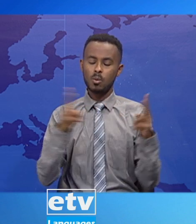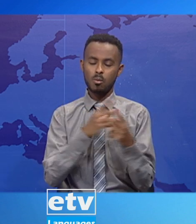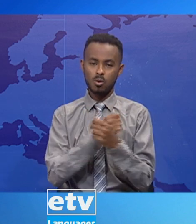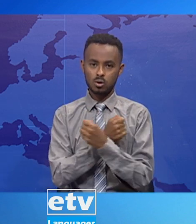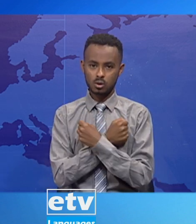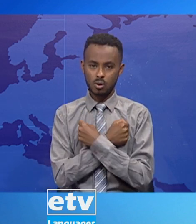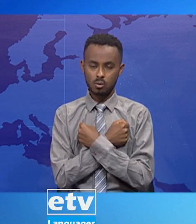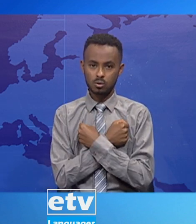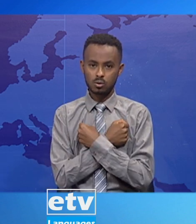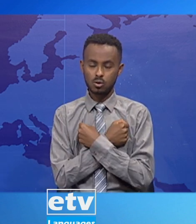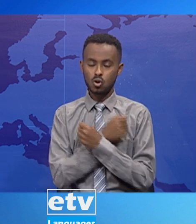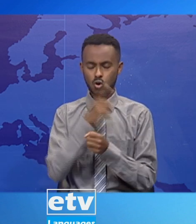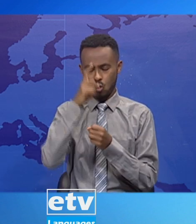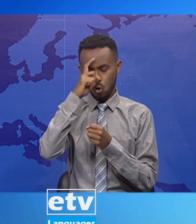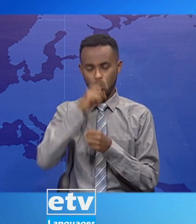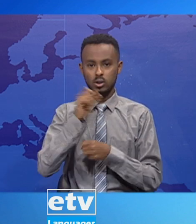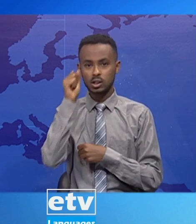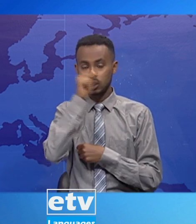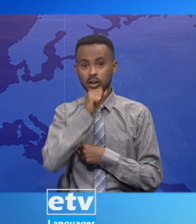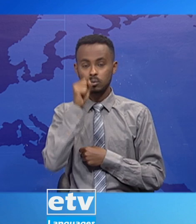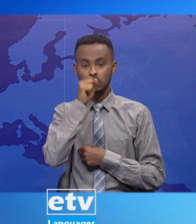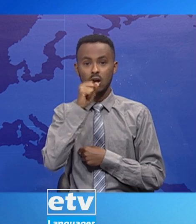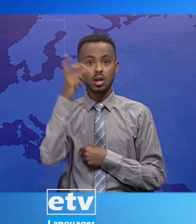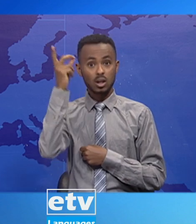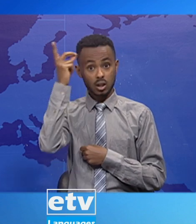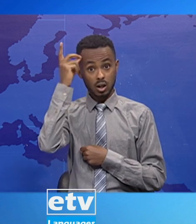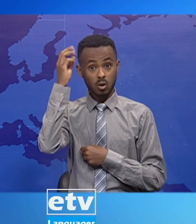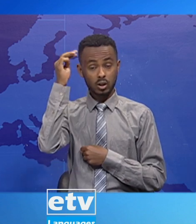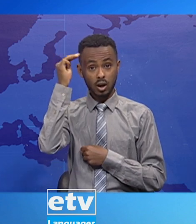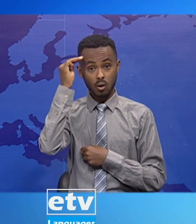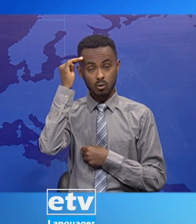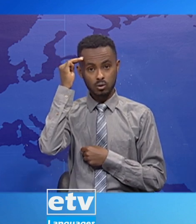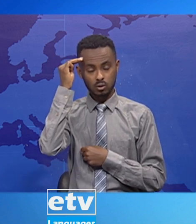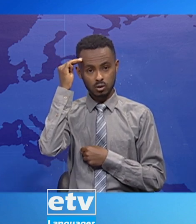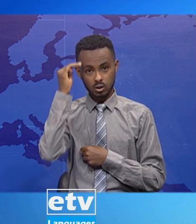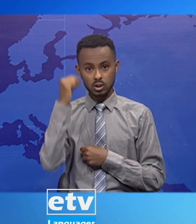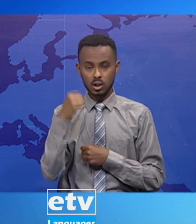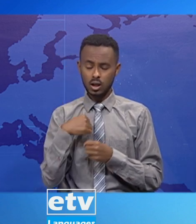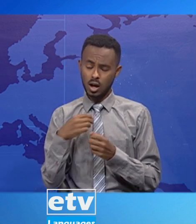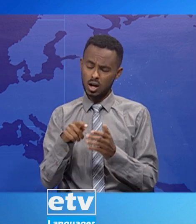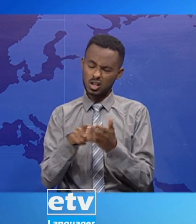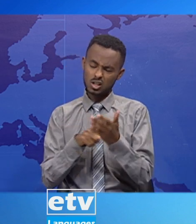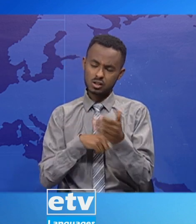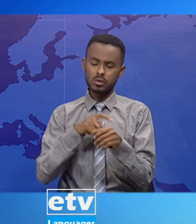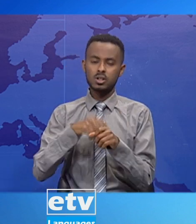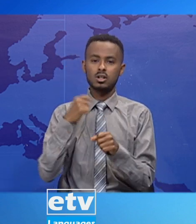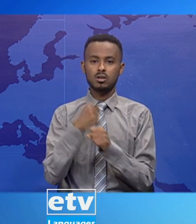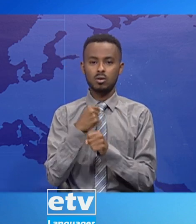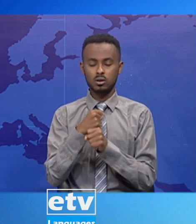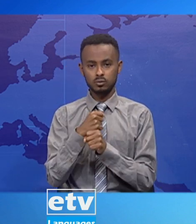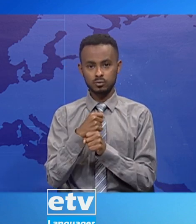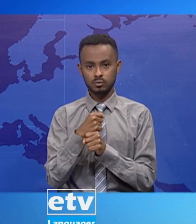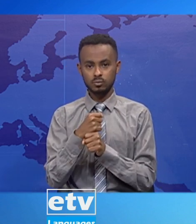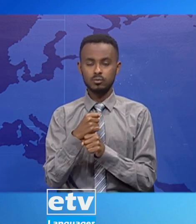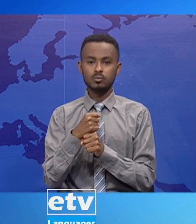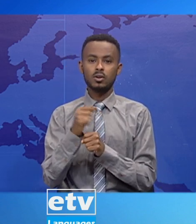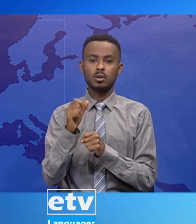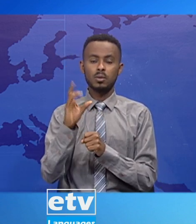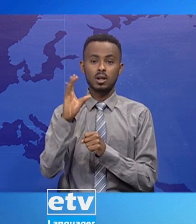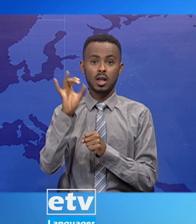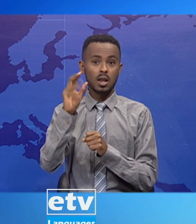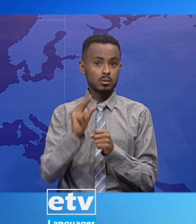ወደው ጎበዝ ድምጻዊ ይርዳው ጤናው ከኔ ጋር ረጅም ጊዜ ሰርቷል። በክለብ